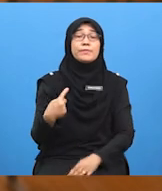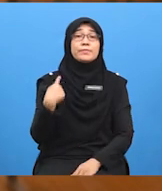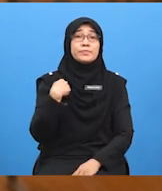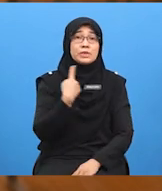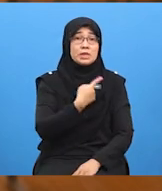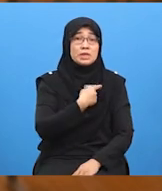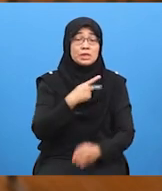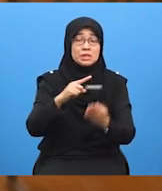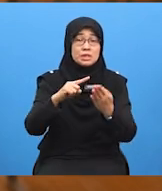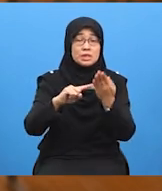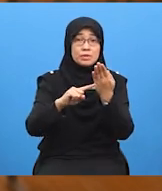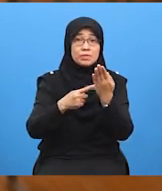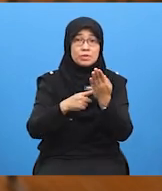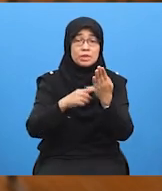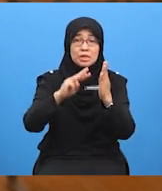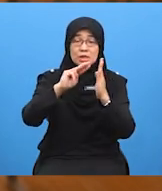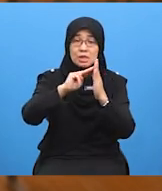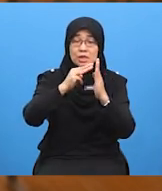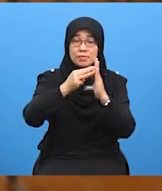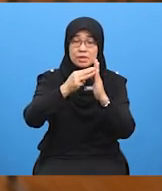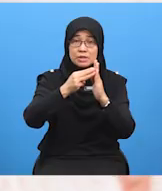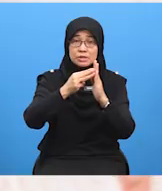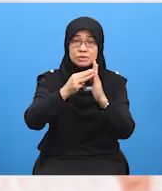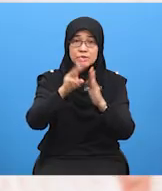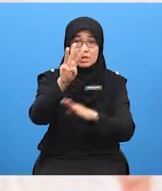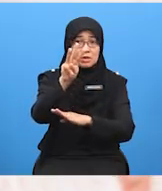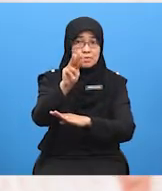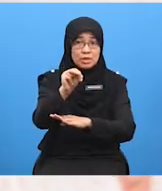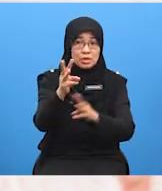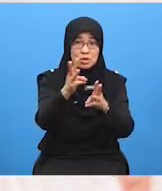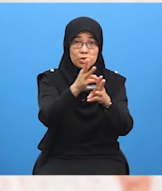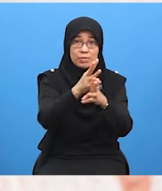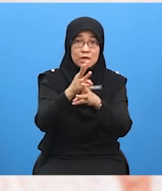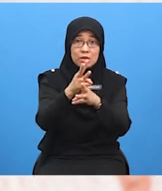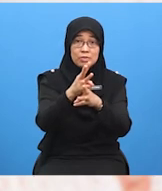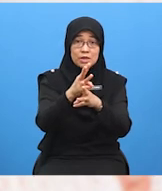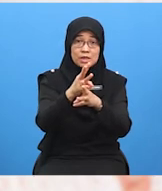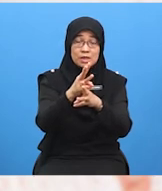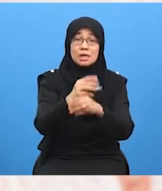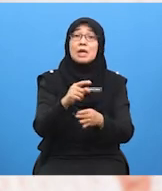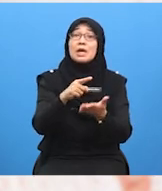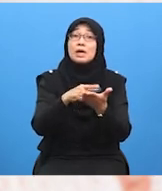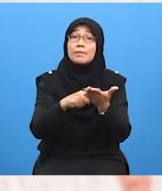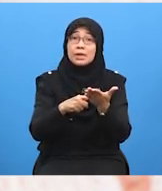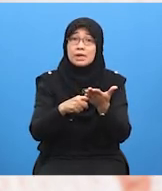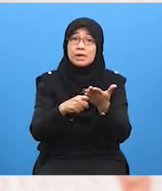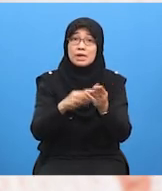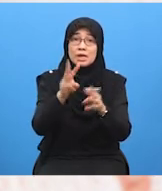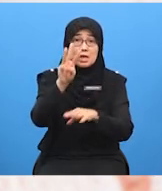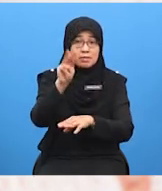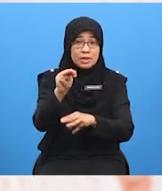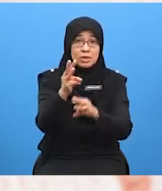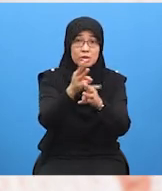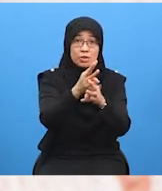apa maksud mikro pengawal dan mikro pemproses. Apakah mikro pengawal? Mikro pengawal